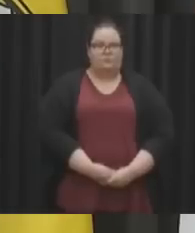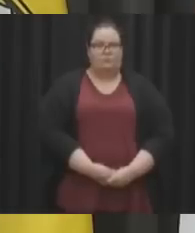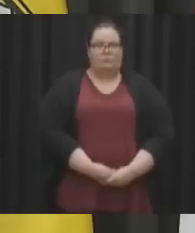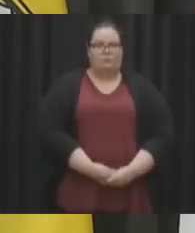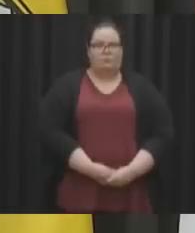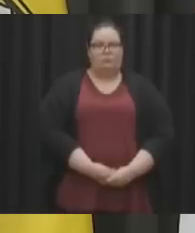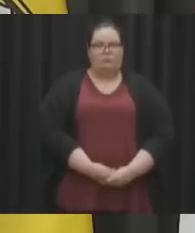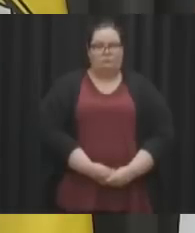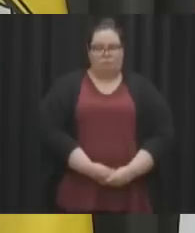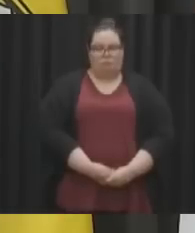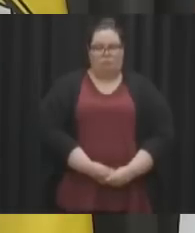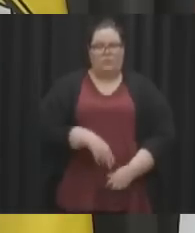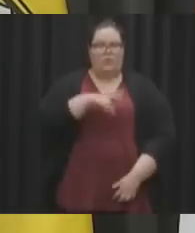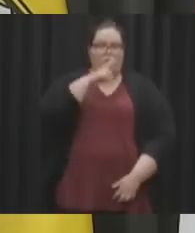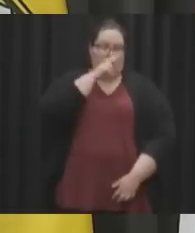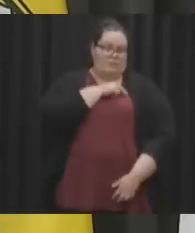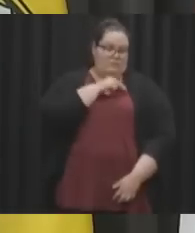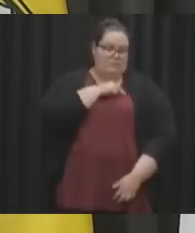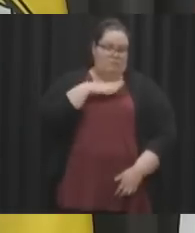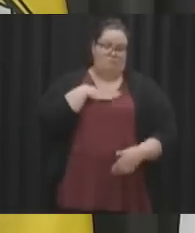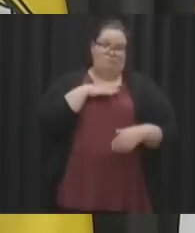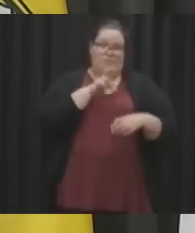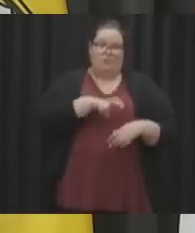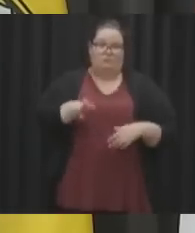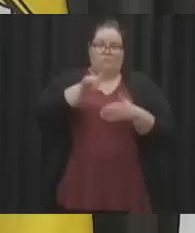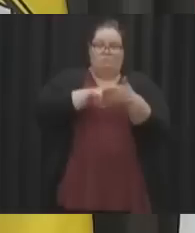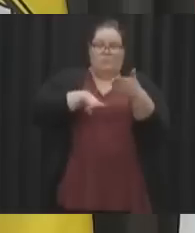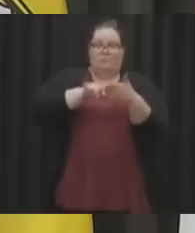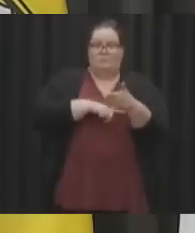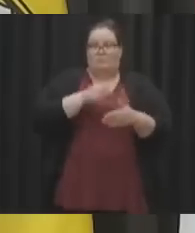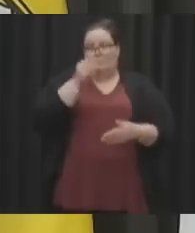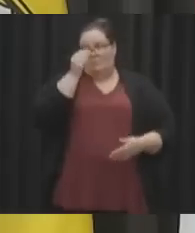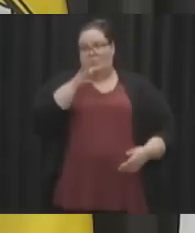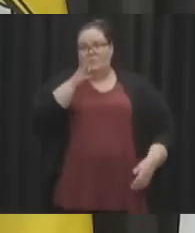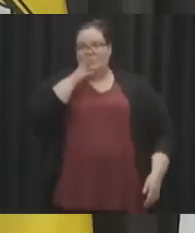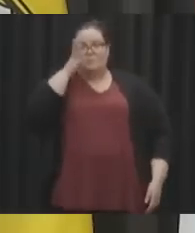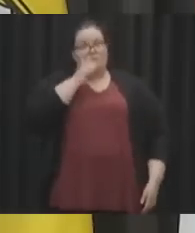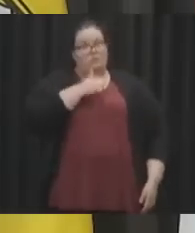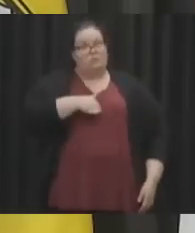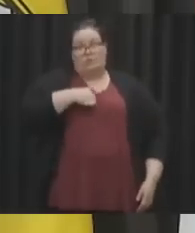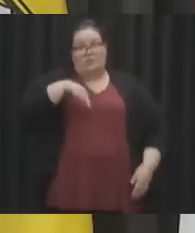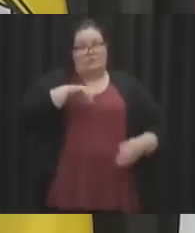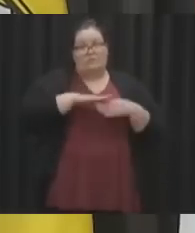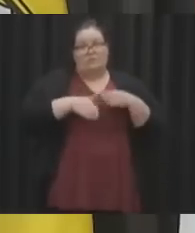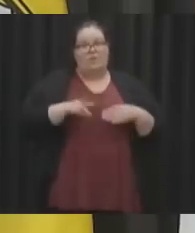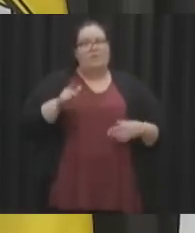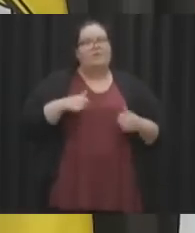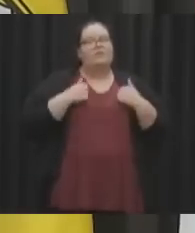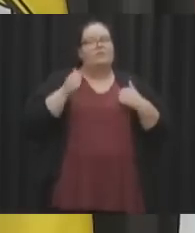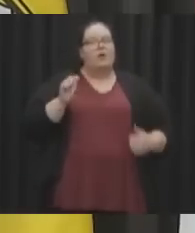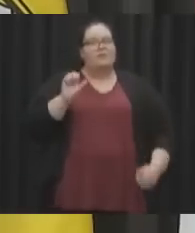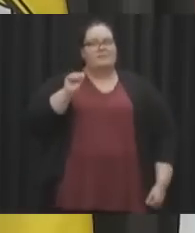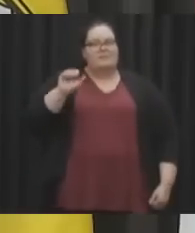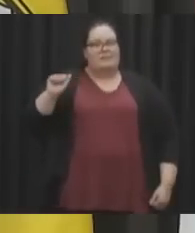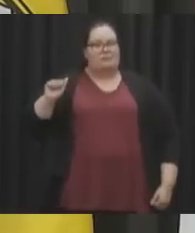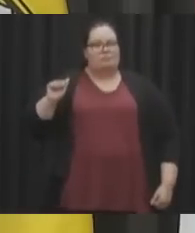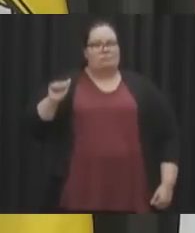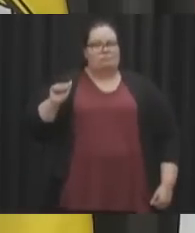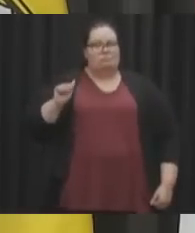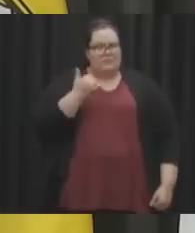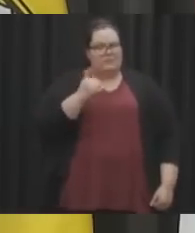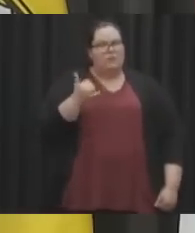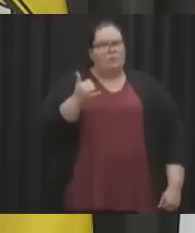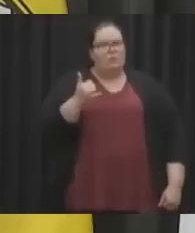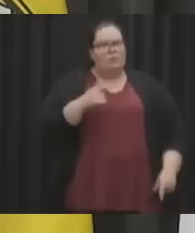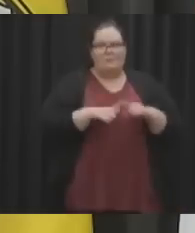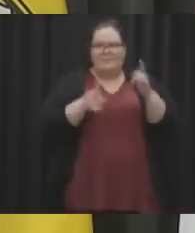encore beaucoup de raisons pour être heureux d'être ici en Nouveau-Brunswick. Mais les actions qu'on prend cette semaine, la semaine après,